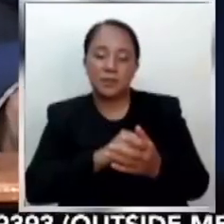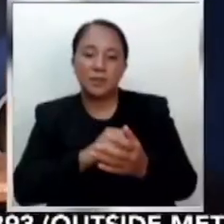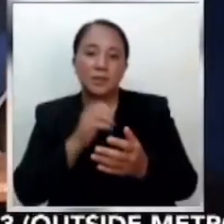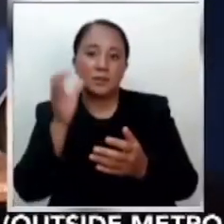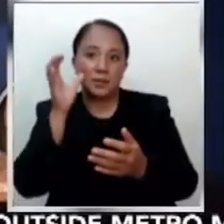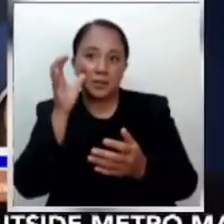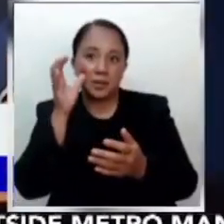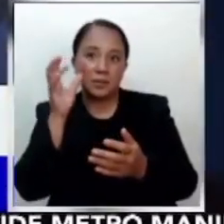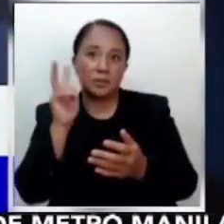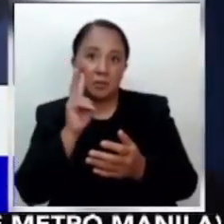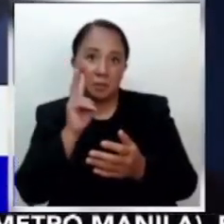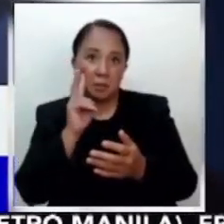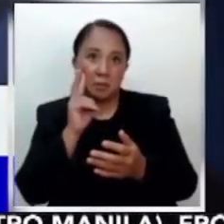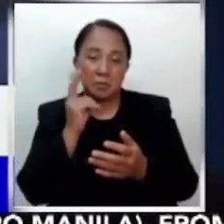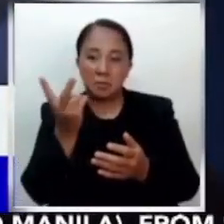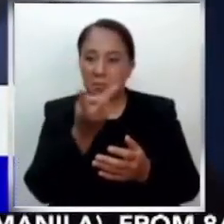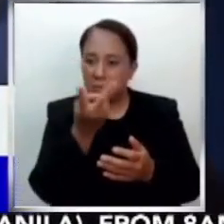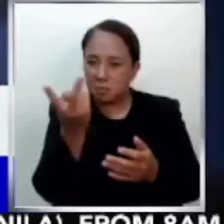anything that will